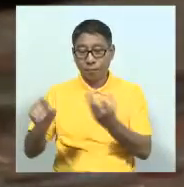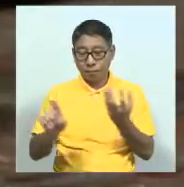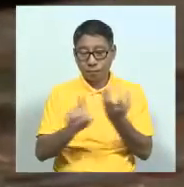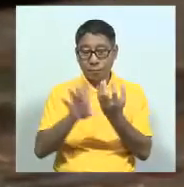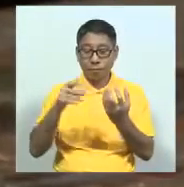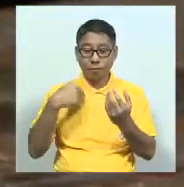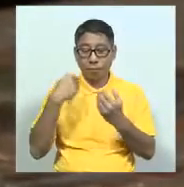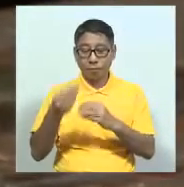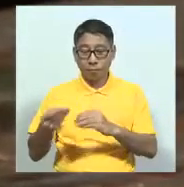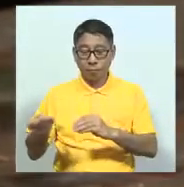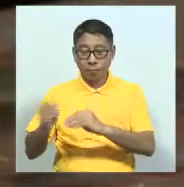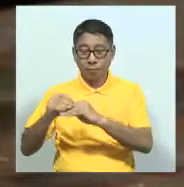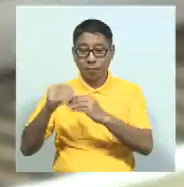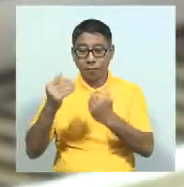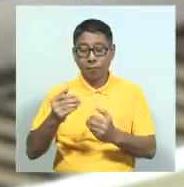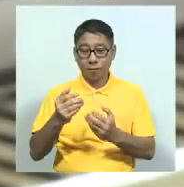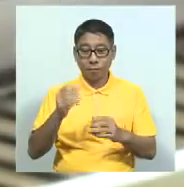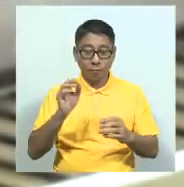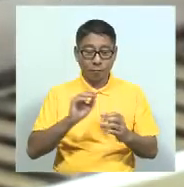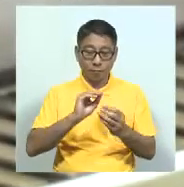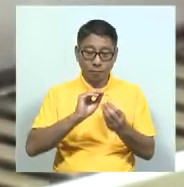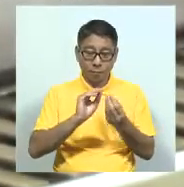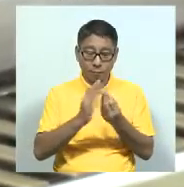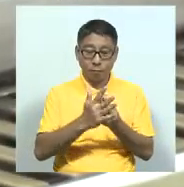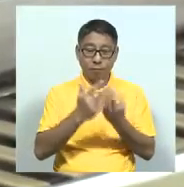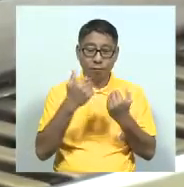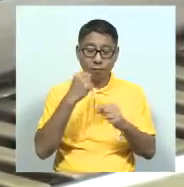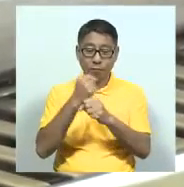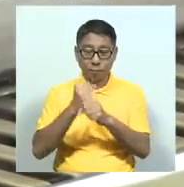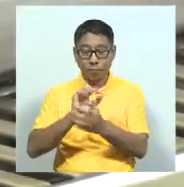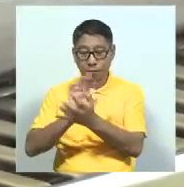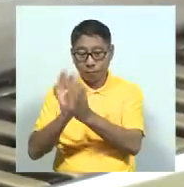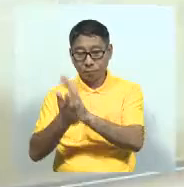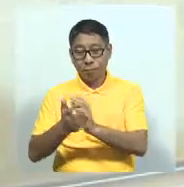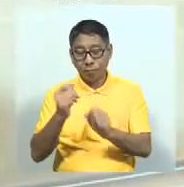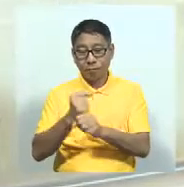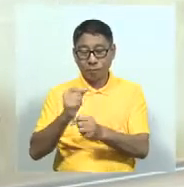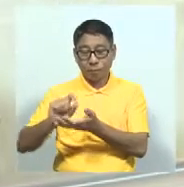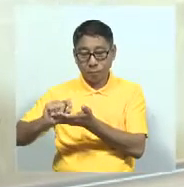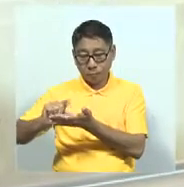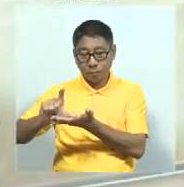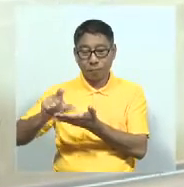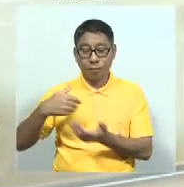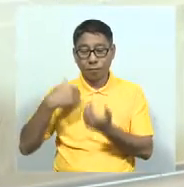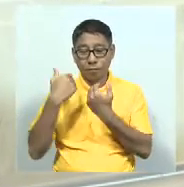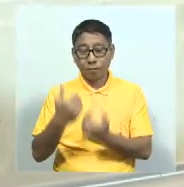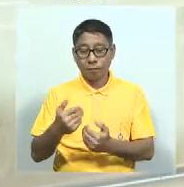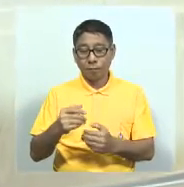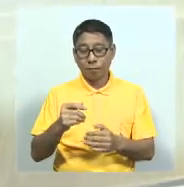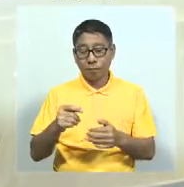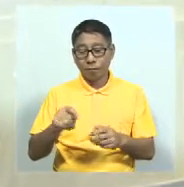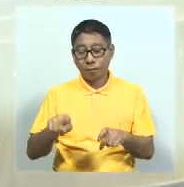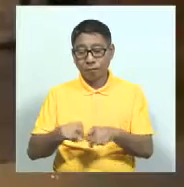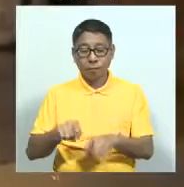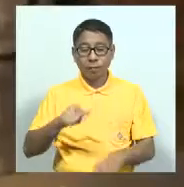สินค้าด้วยการนำผลไม้มาดัดแปลงเป็นเมนูต่างๆเพื่อสร้างกำไรแต่อยู่ภายใต้ต้นทุนเดิมที่มี